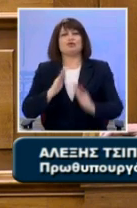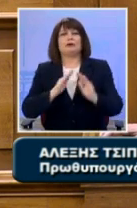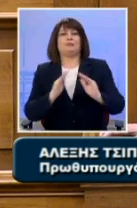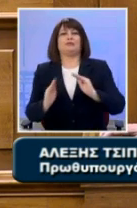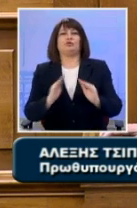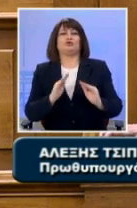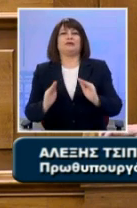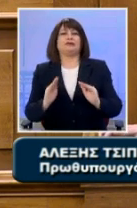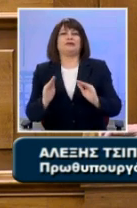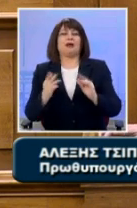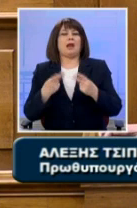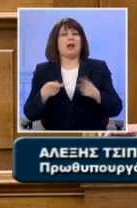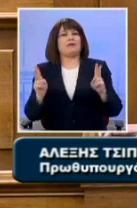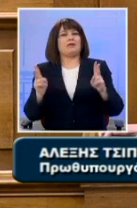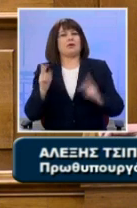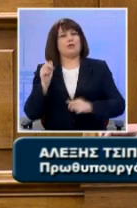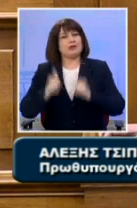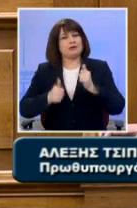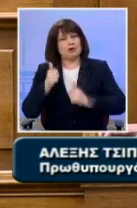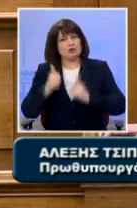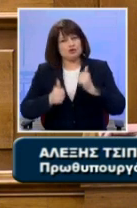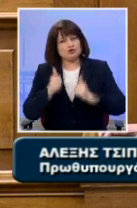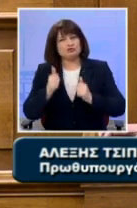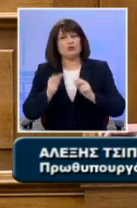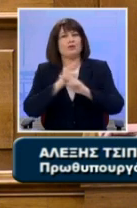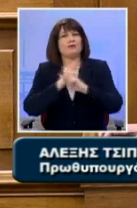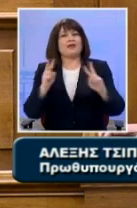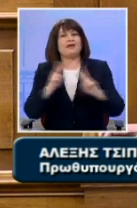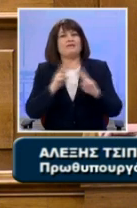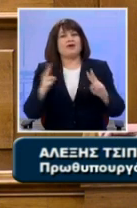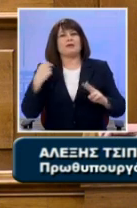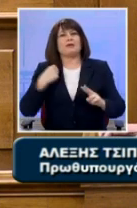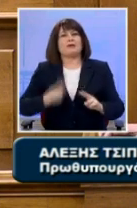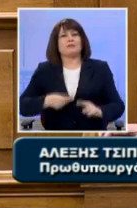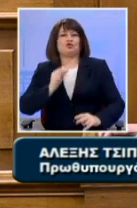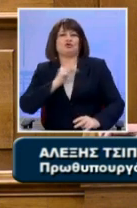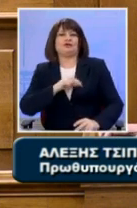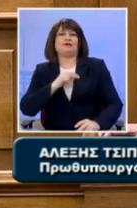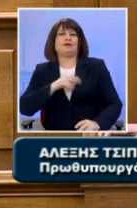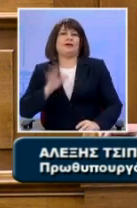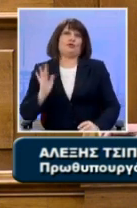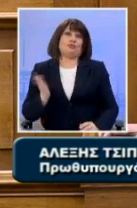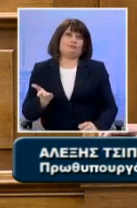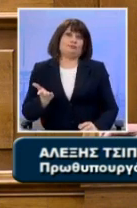τον ελεύθερο ανταγωνισμό, τη διαφάνεια και το δημόσιο συμφέρον.